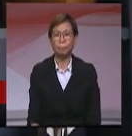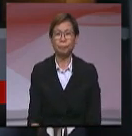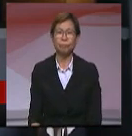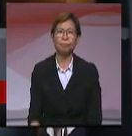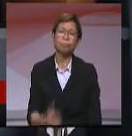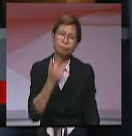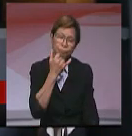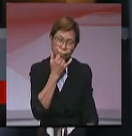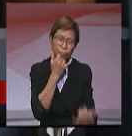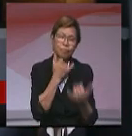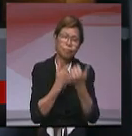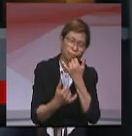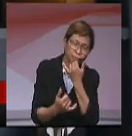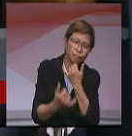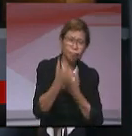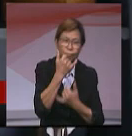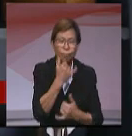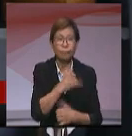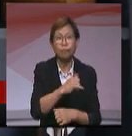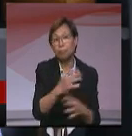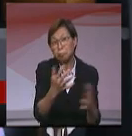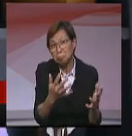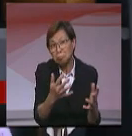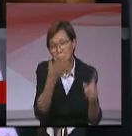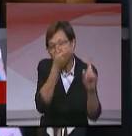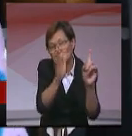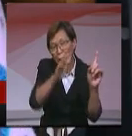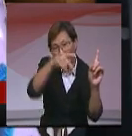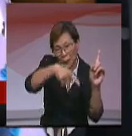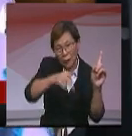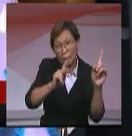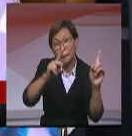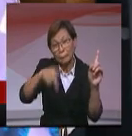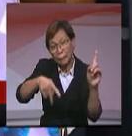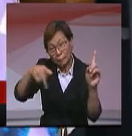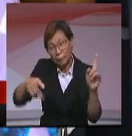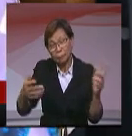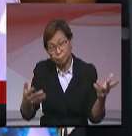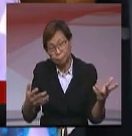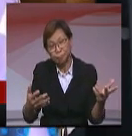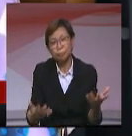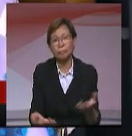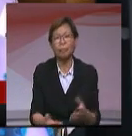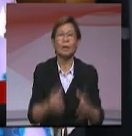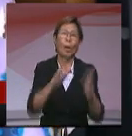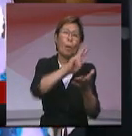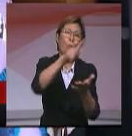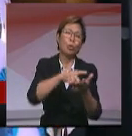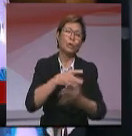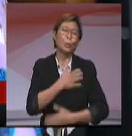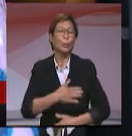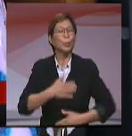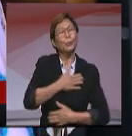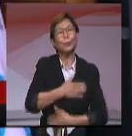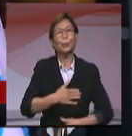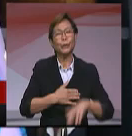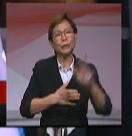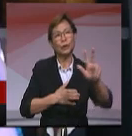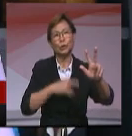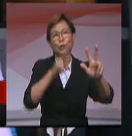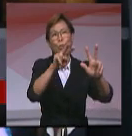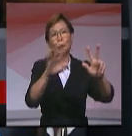Antara kesalahan arahan PKPP termasuklah aktiviti di pusat hiburan sebanyak